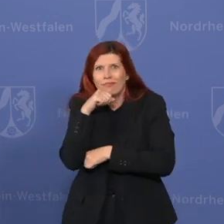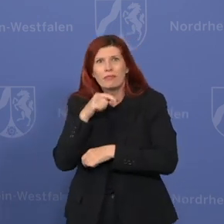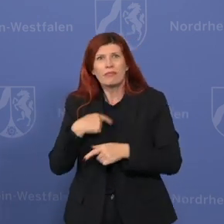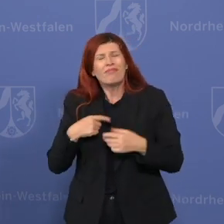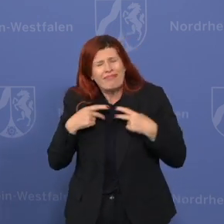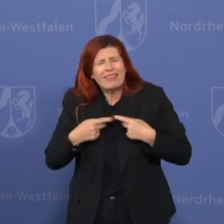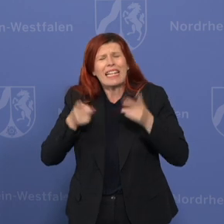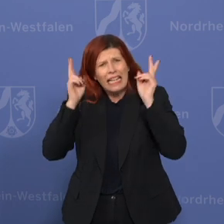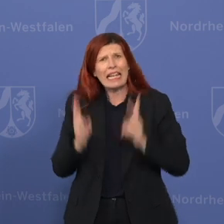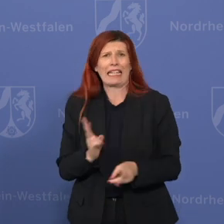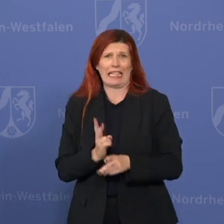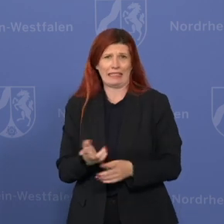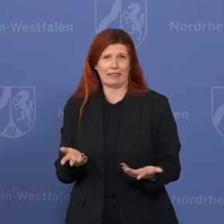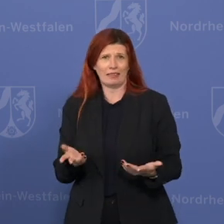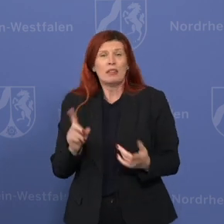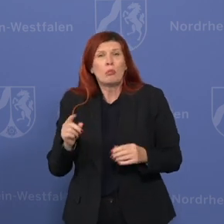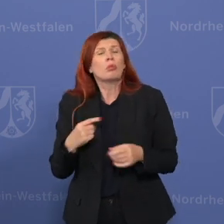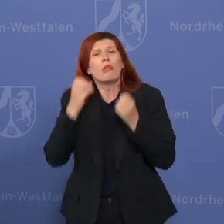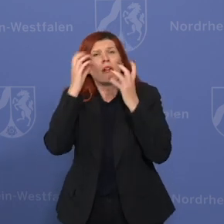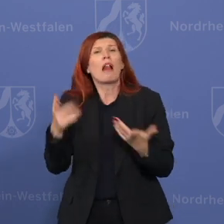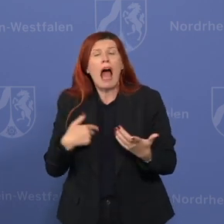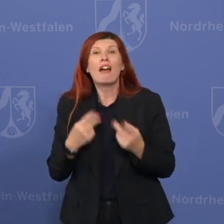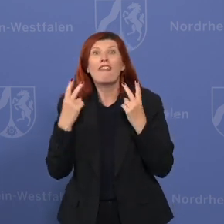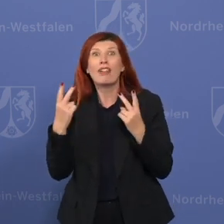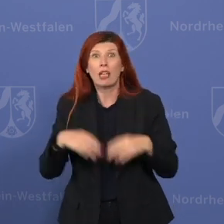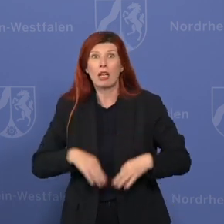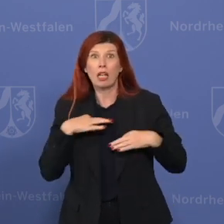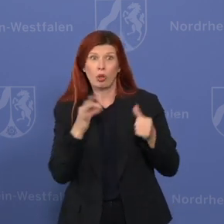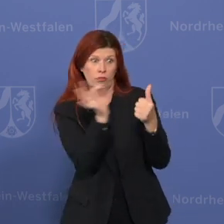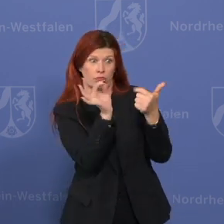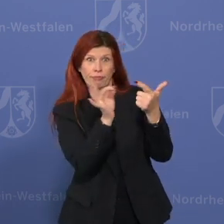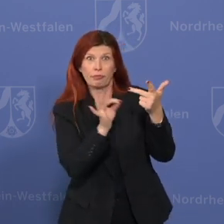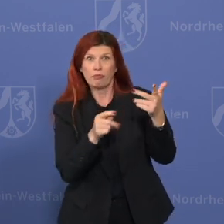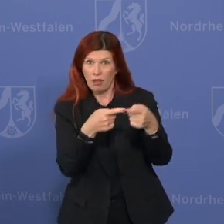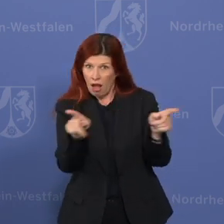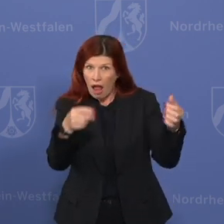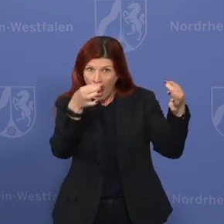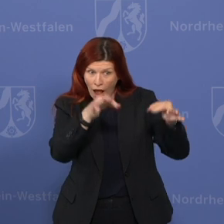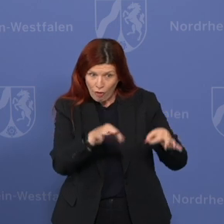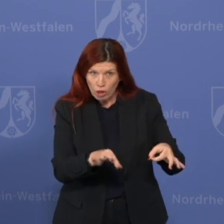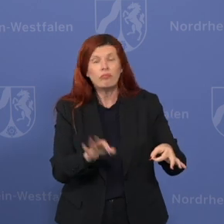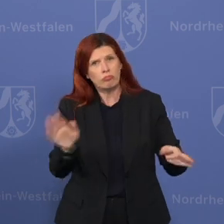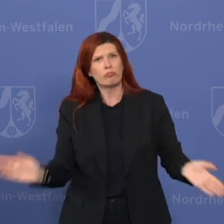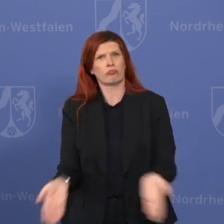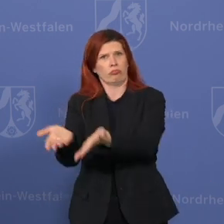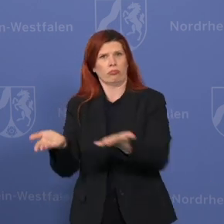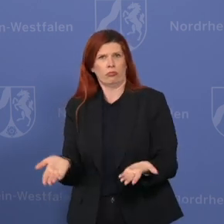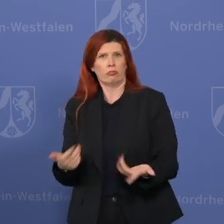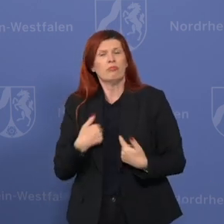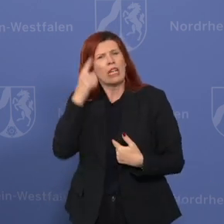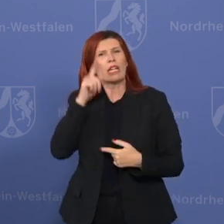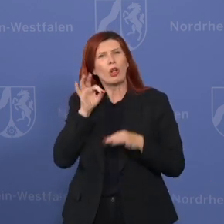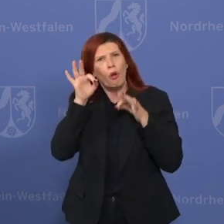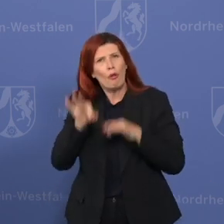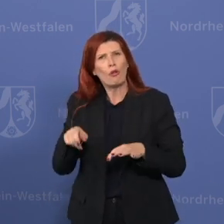was mit den hohen Anforderungen zur Eindämmung der Pandemie sich in Einklang bringen lassen, müssen wir in unserem Land Schritt für Schritt auch möglich machen.